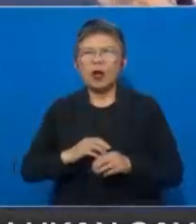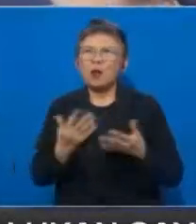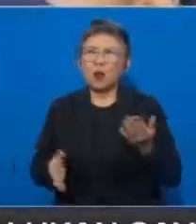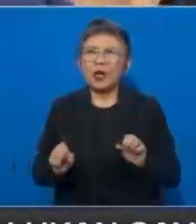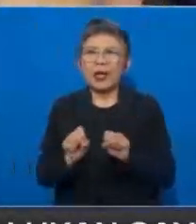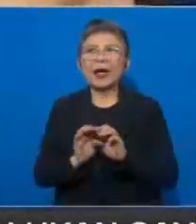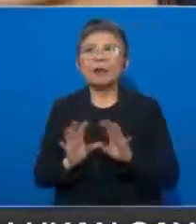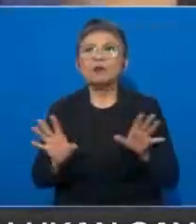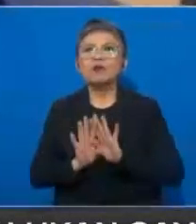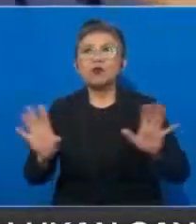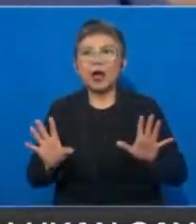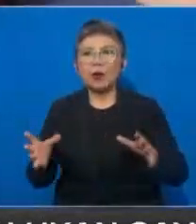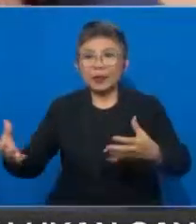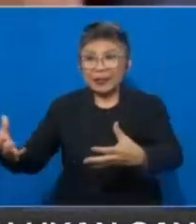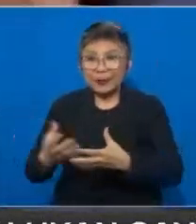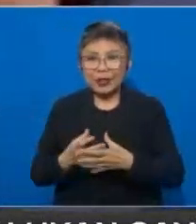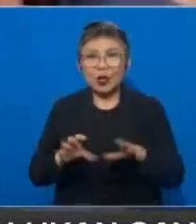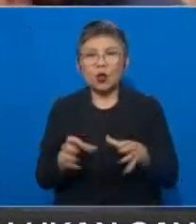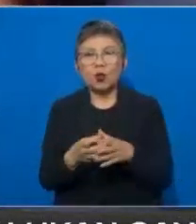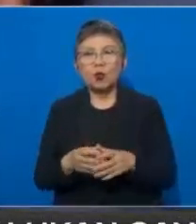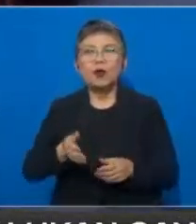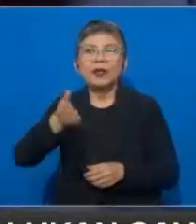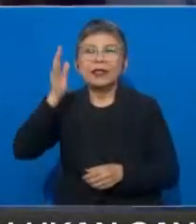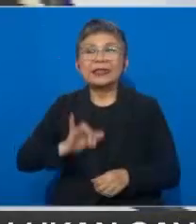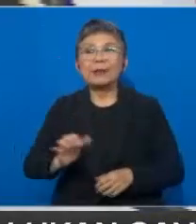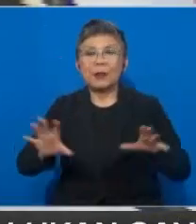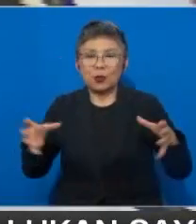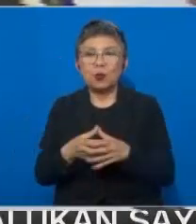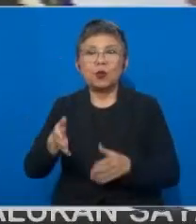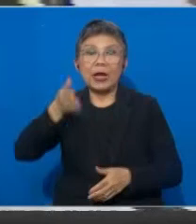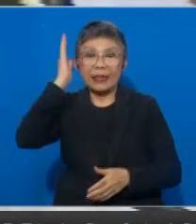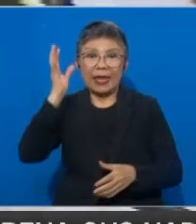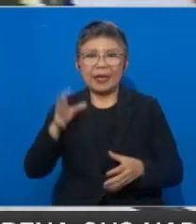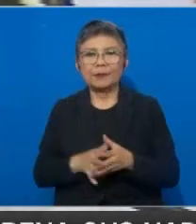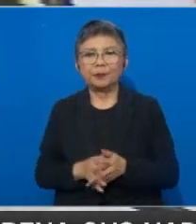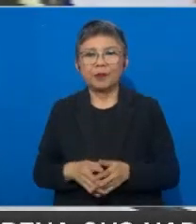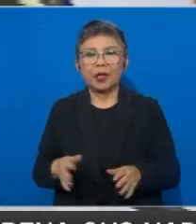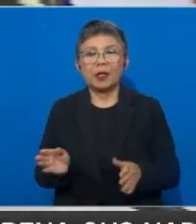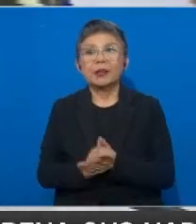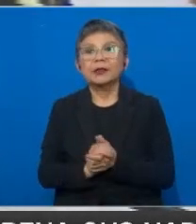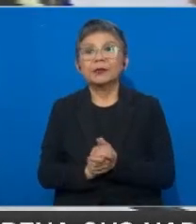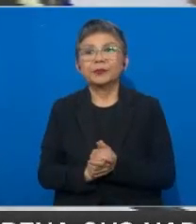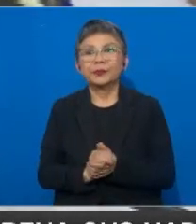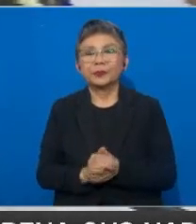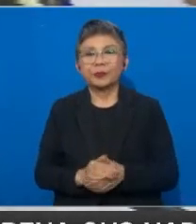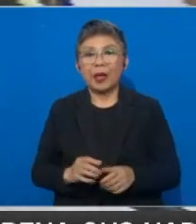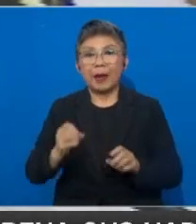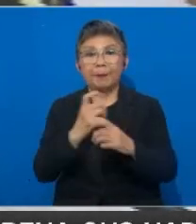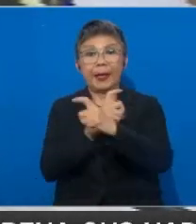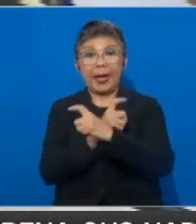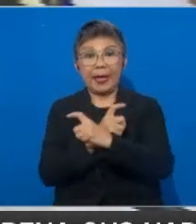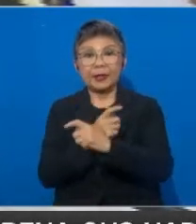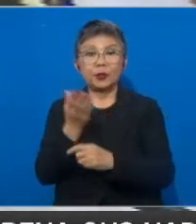koalisi dengan siapapun, termasuk dengan kubu Ganjar Mahfud. Sebelumnya, Presiden Partai Keadilan Sejahtera PKS Ahmad